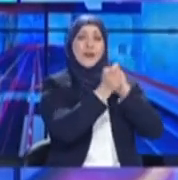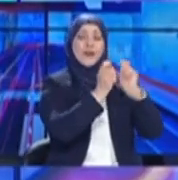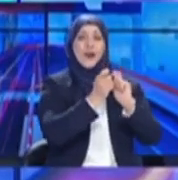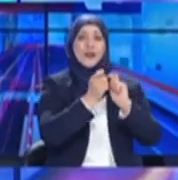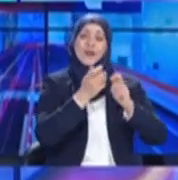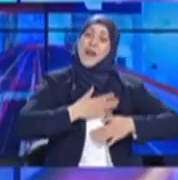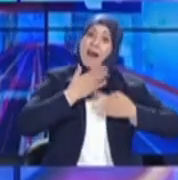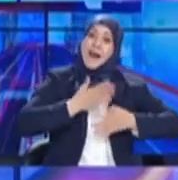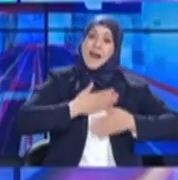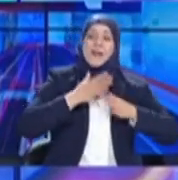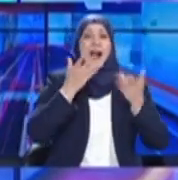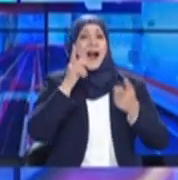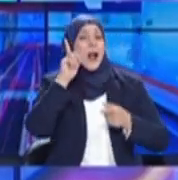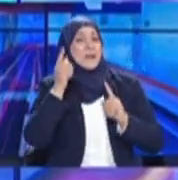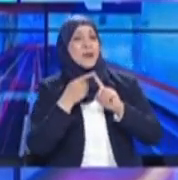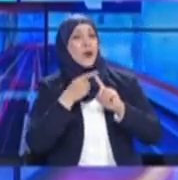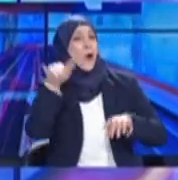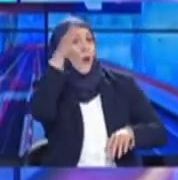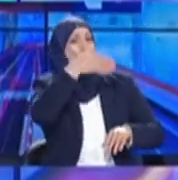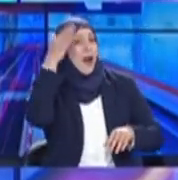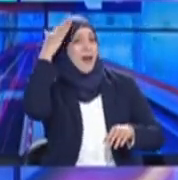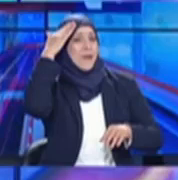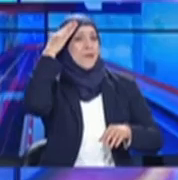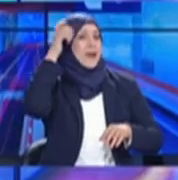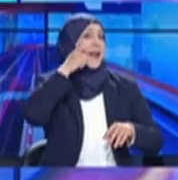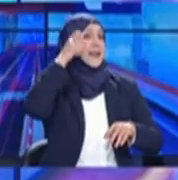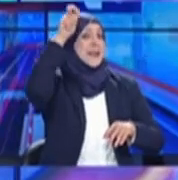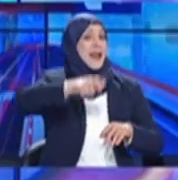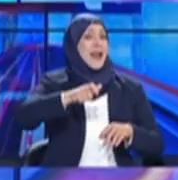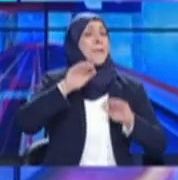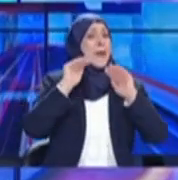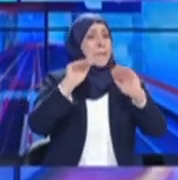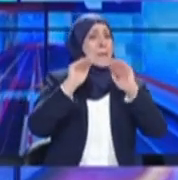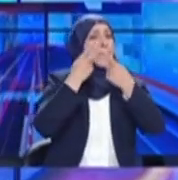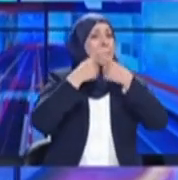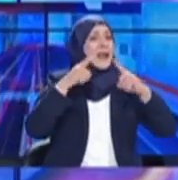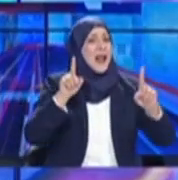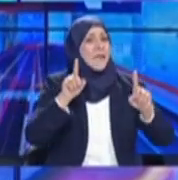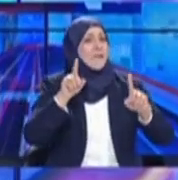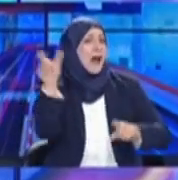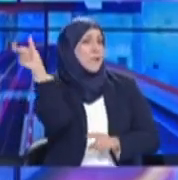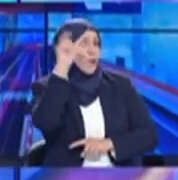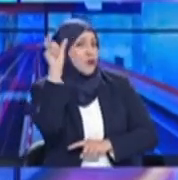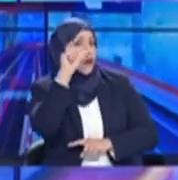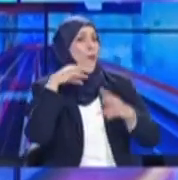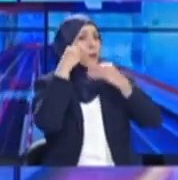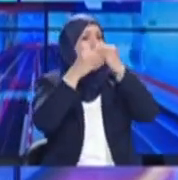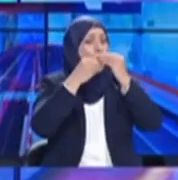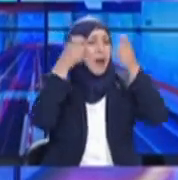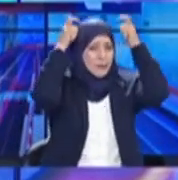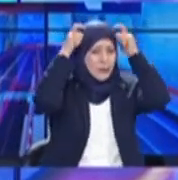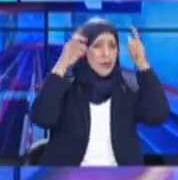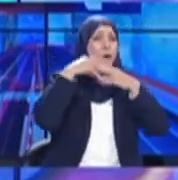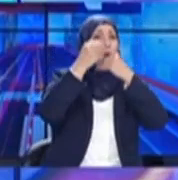والانسانيه والحياه مهما اختلف احنا في الاديان في اللغات في الاجناس فالان نقاوم من اجل